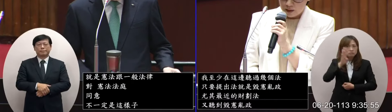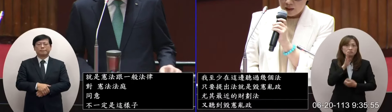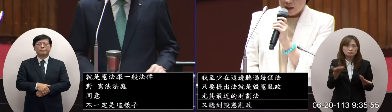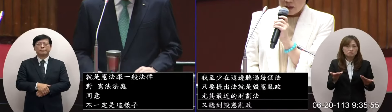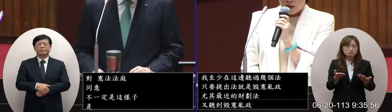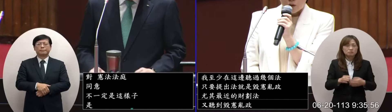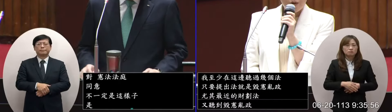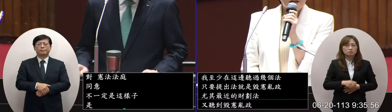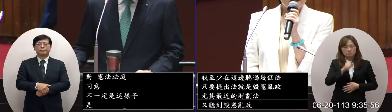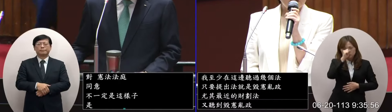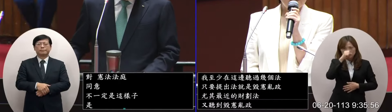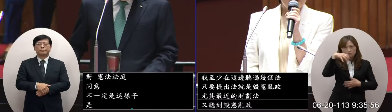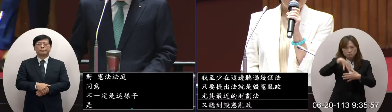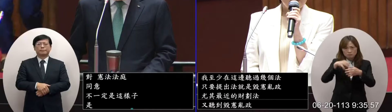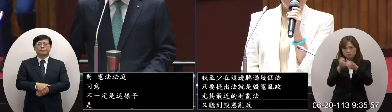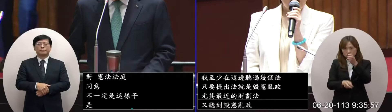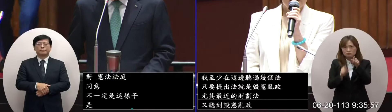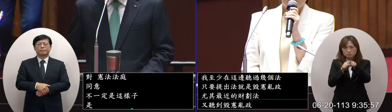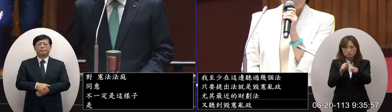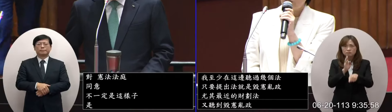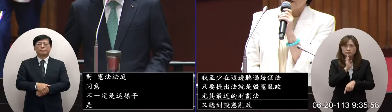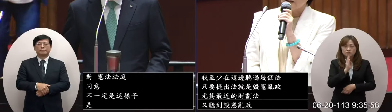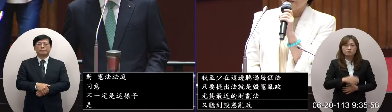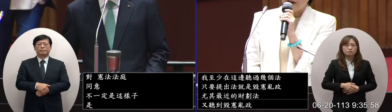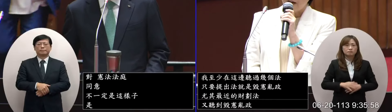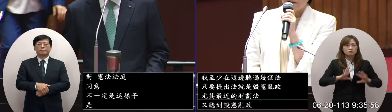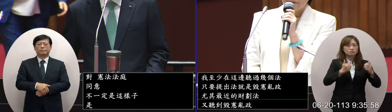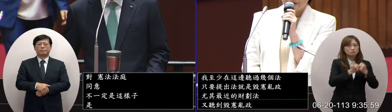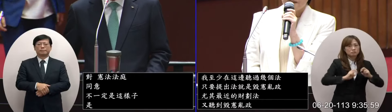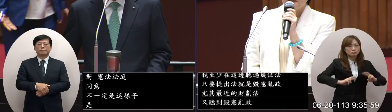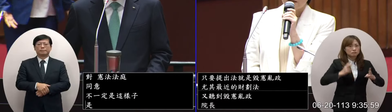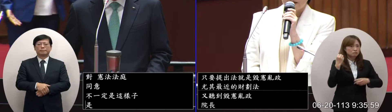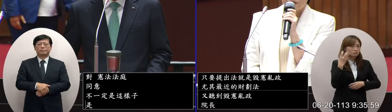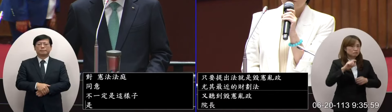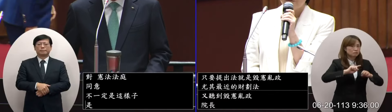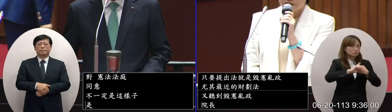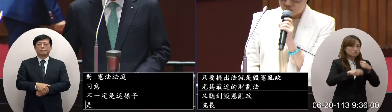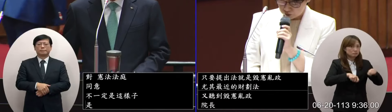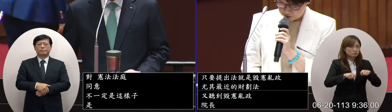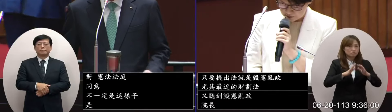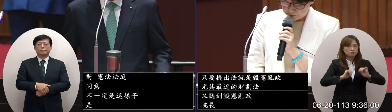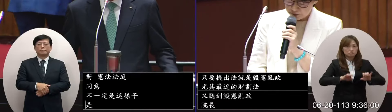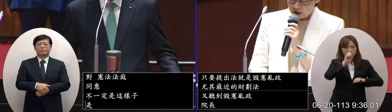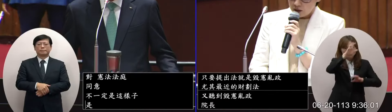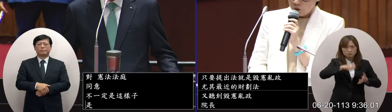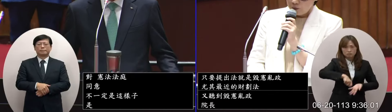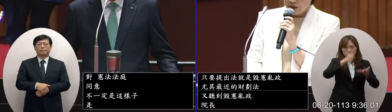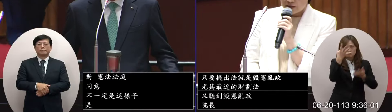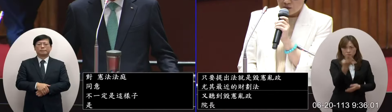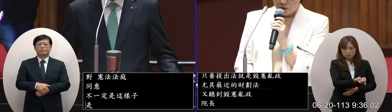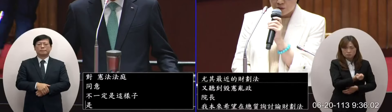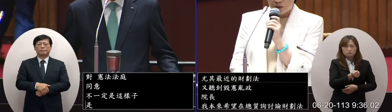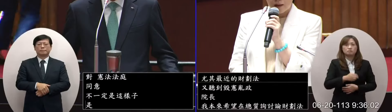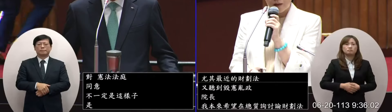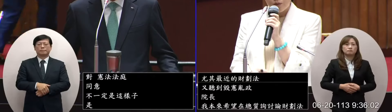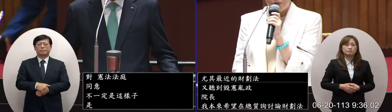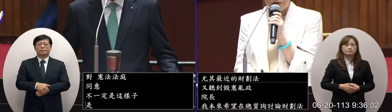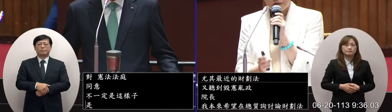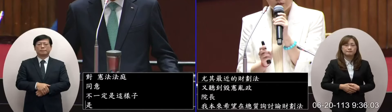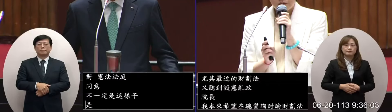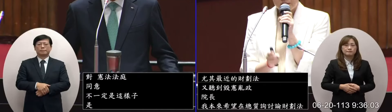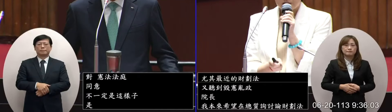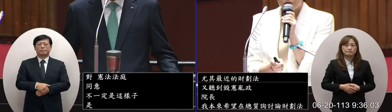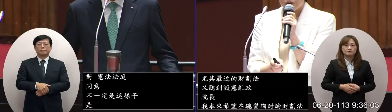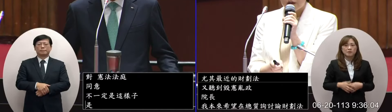内容。同样的法案，国会改革的法案，民进党提出非常多次，我们也希望说，刚